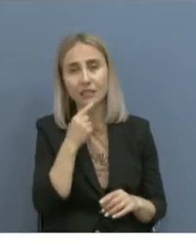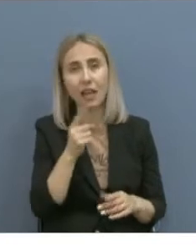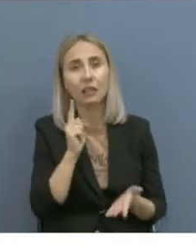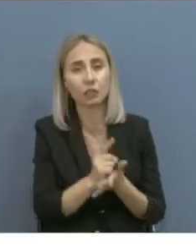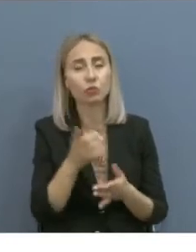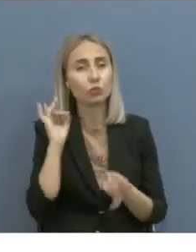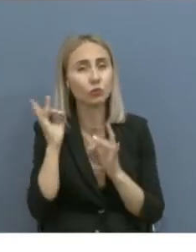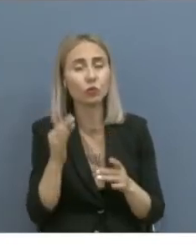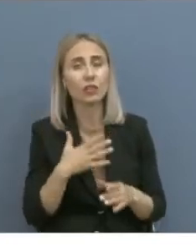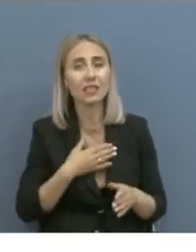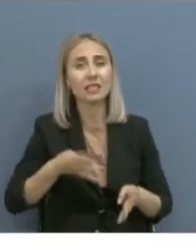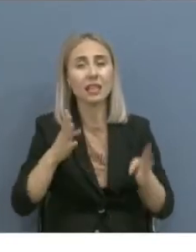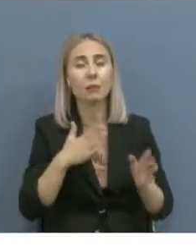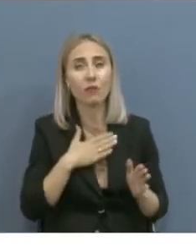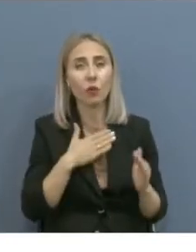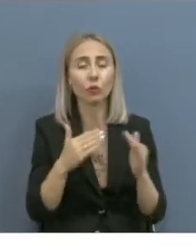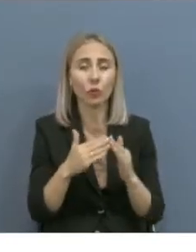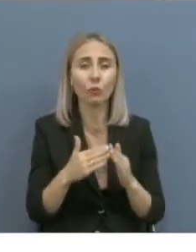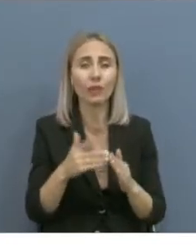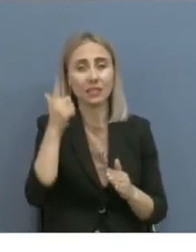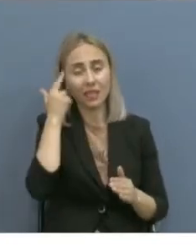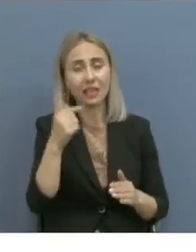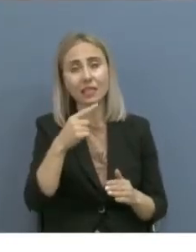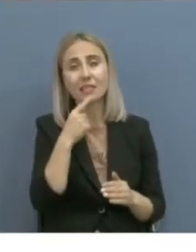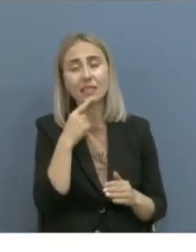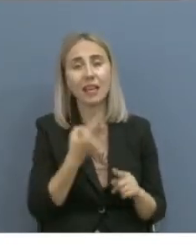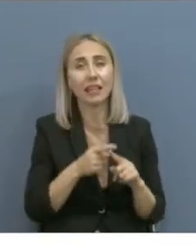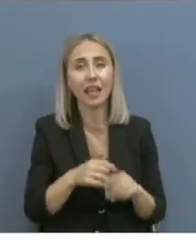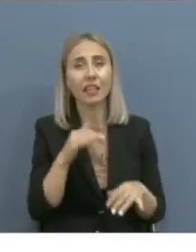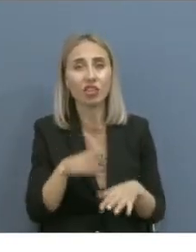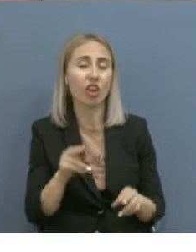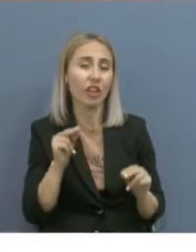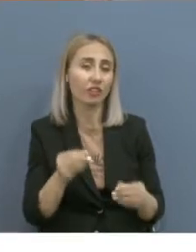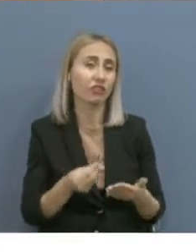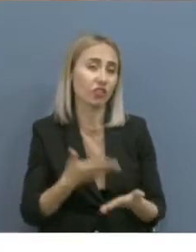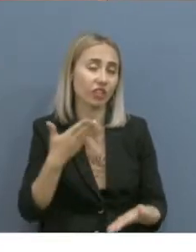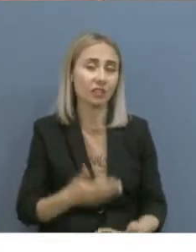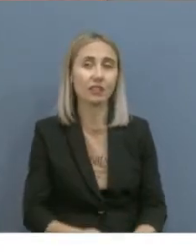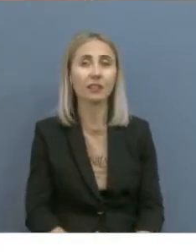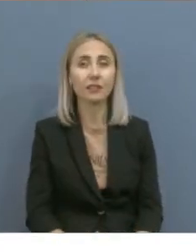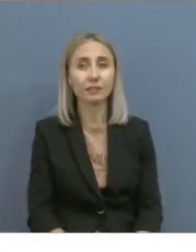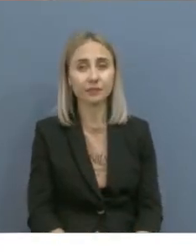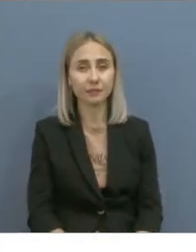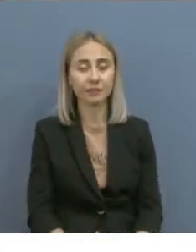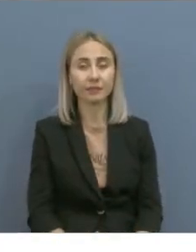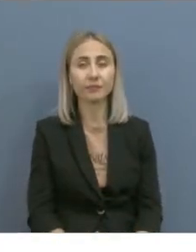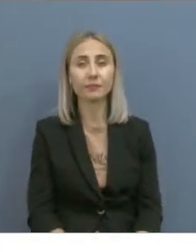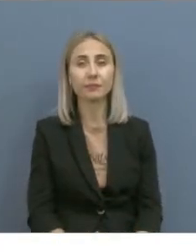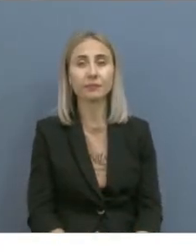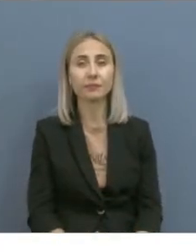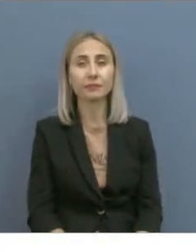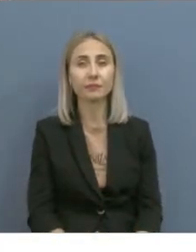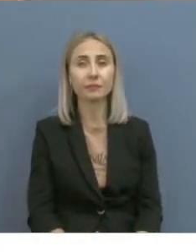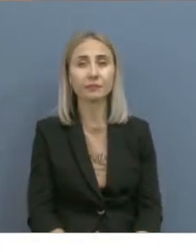Қазақ радиосының дауысы шығу керек. Қазақ радиосын тыңдауға өтінішім сіздерге сұраймын. Тыңдаңыздар